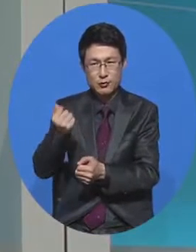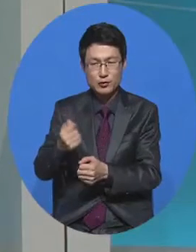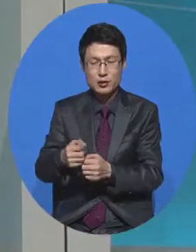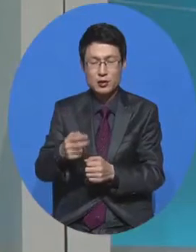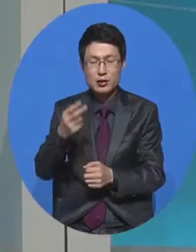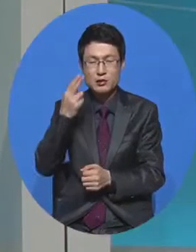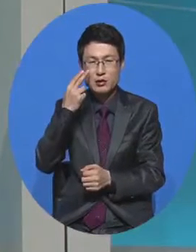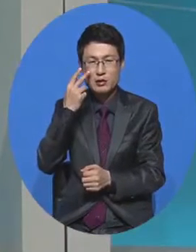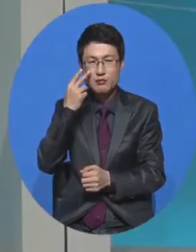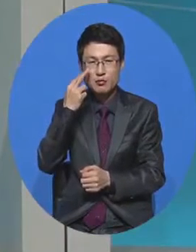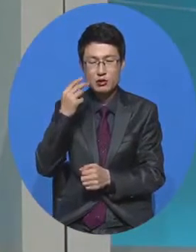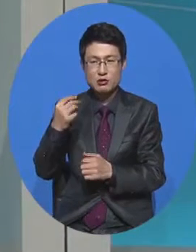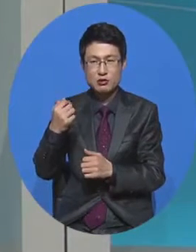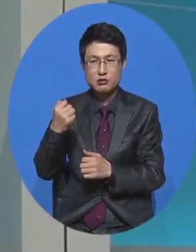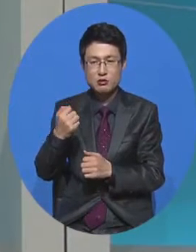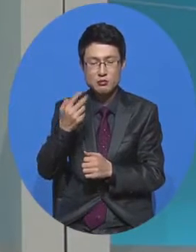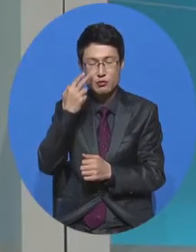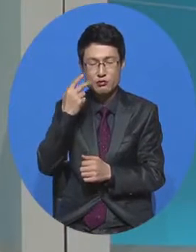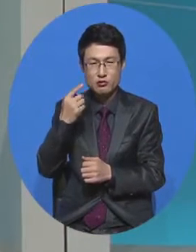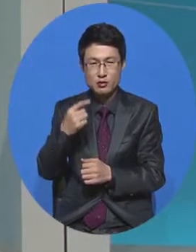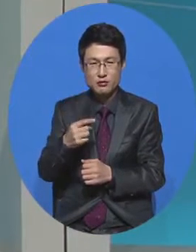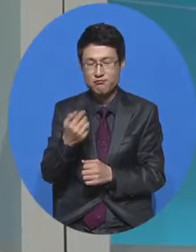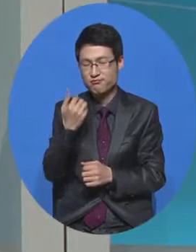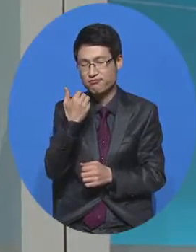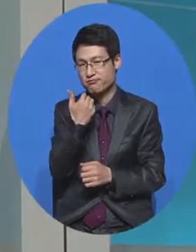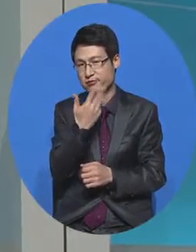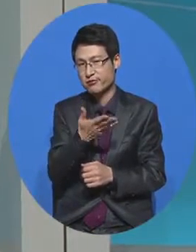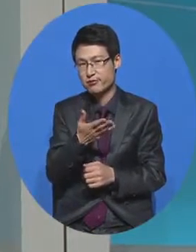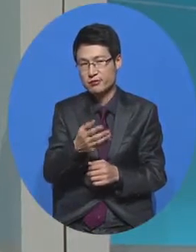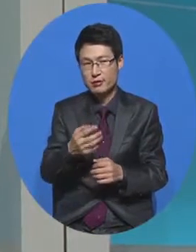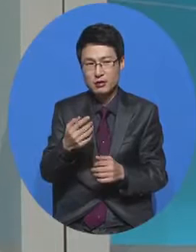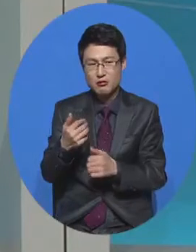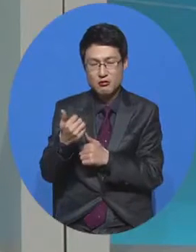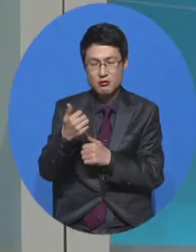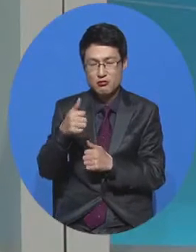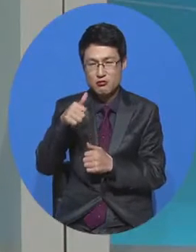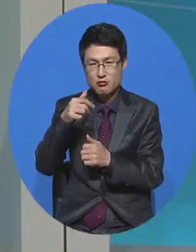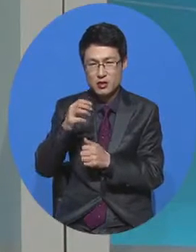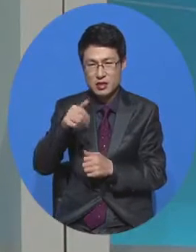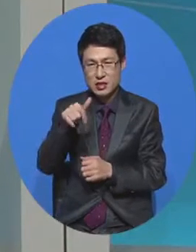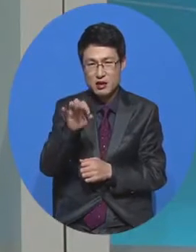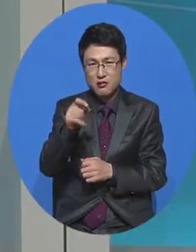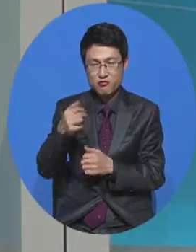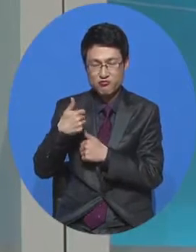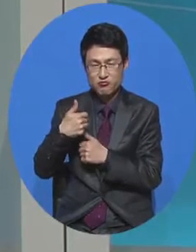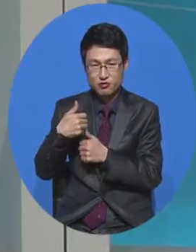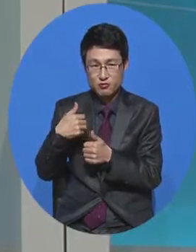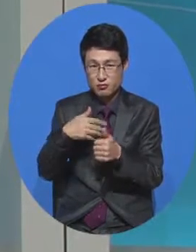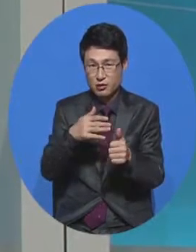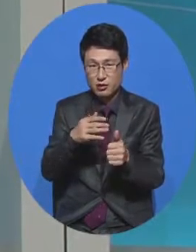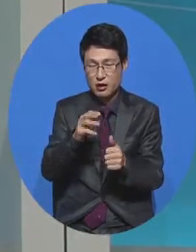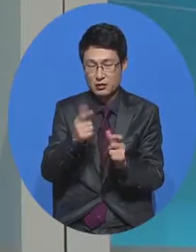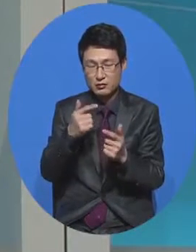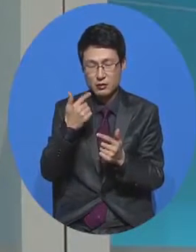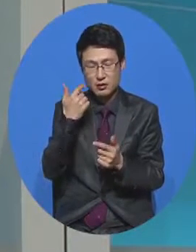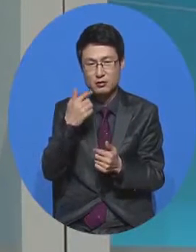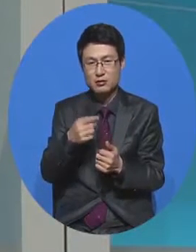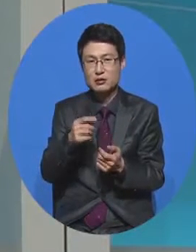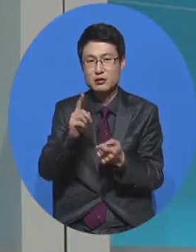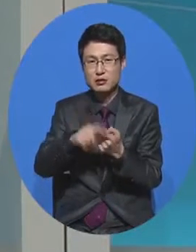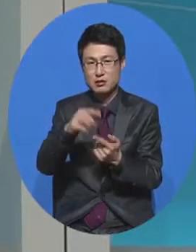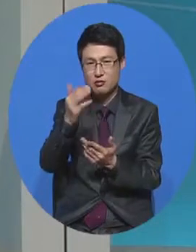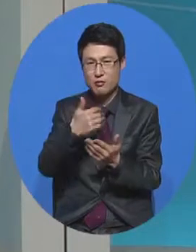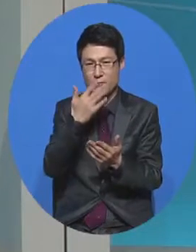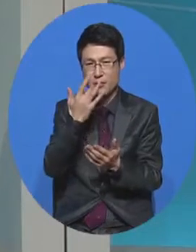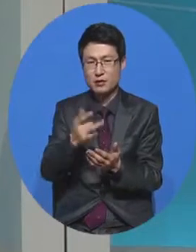투입된 거잖아요 그렇죠 네 미국 내 관련된 얘기들은 전혀 빠져 있구요 그리고 그